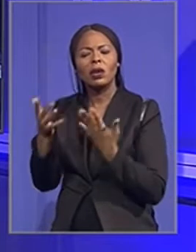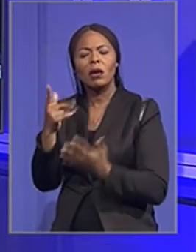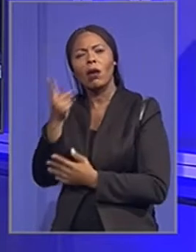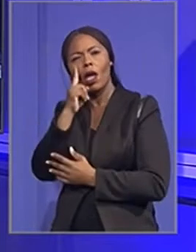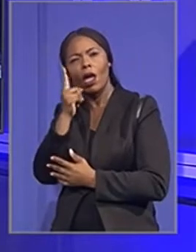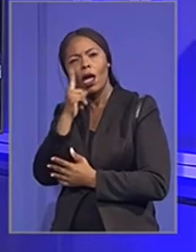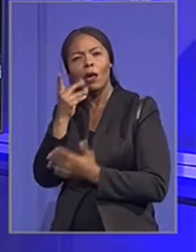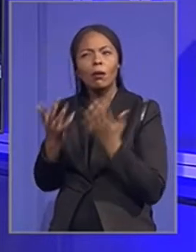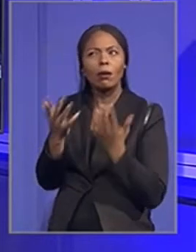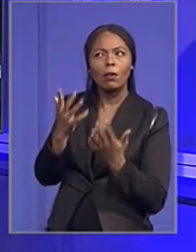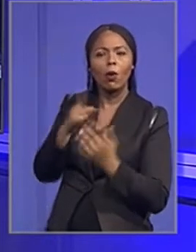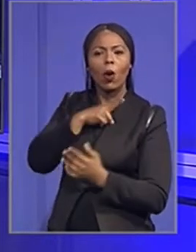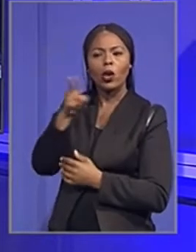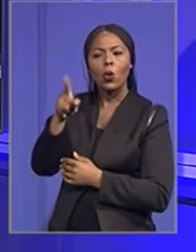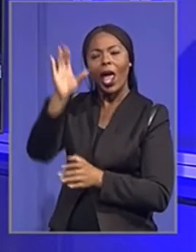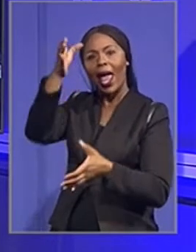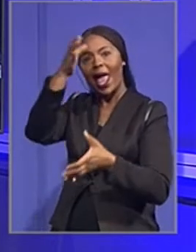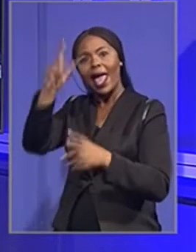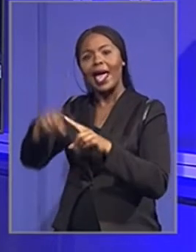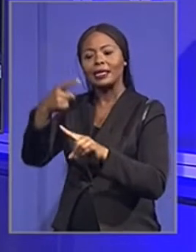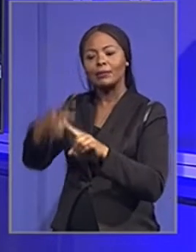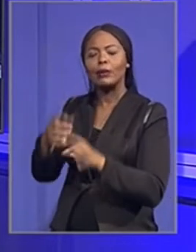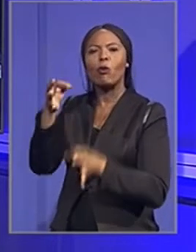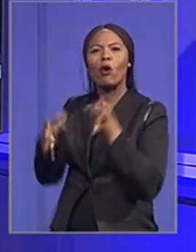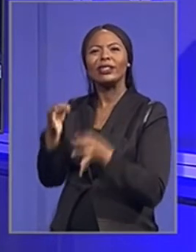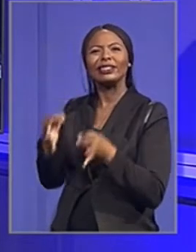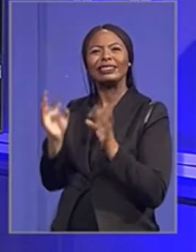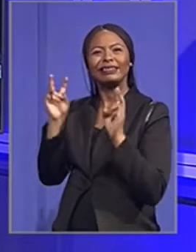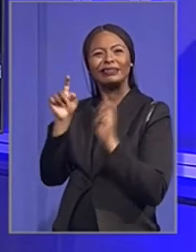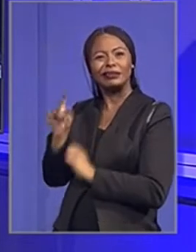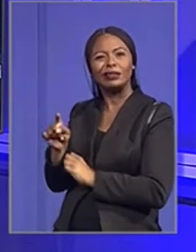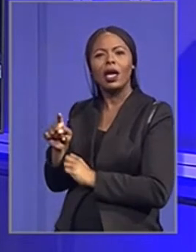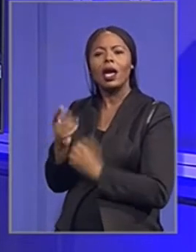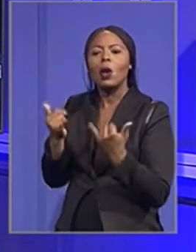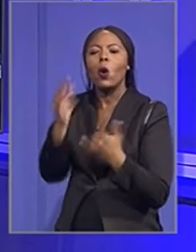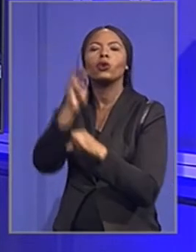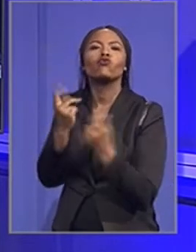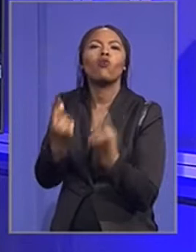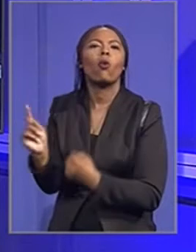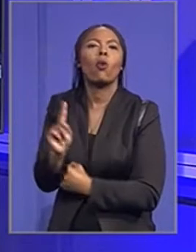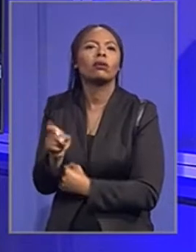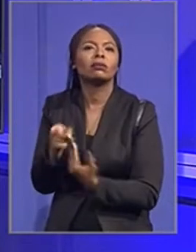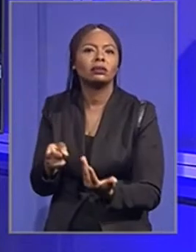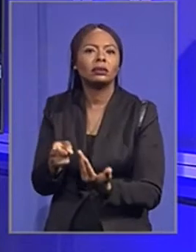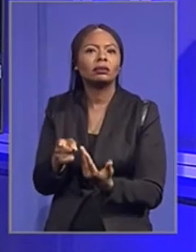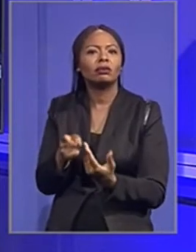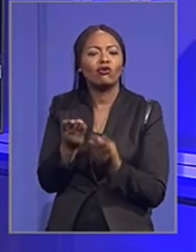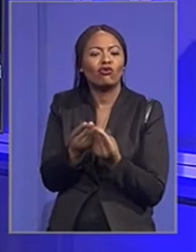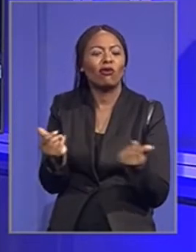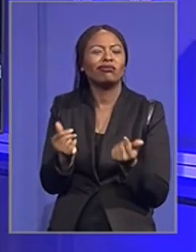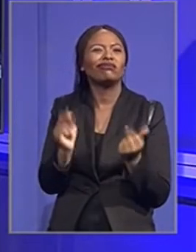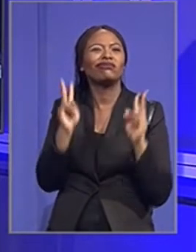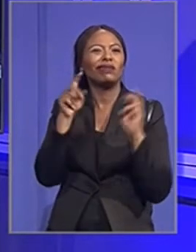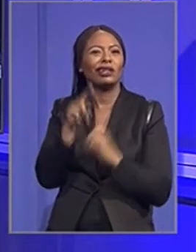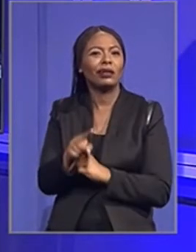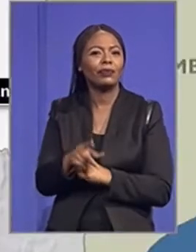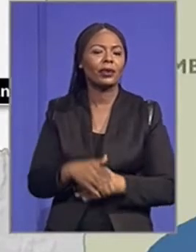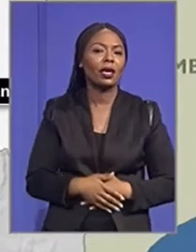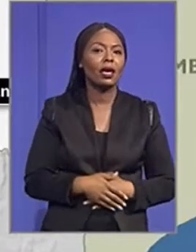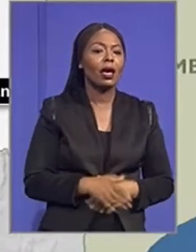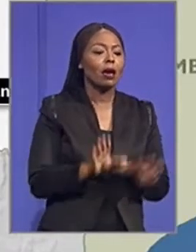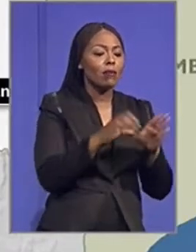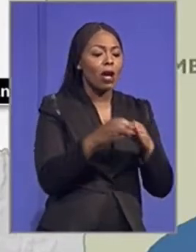la ho tseba ditaba tsa dipolotiki ke eng e tshwanetseng ho etswa pakeng tsa mekga ya dipolotiki ka hara naha? Mekga ya dipolotiki